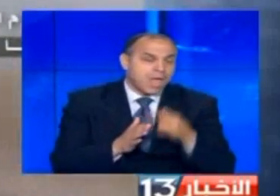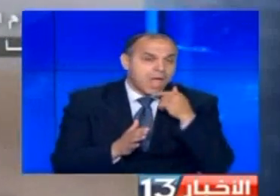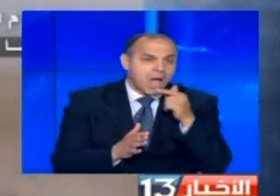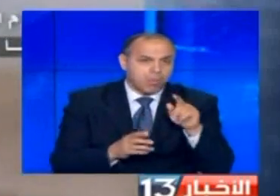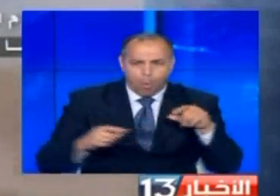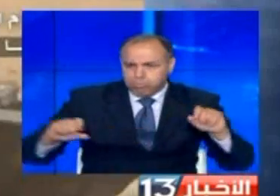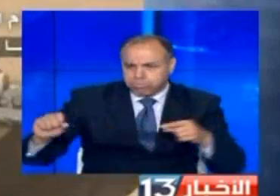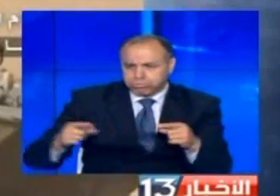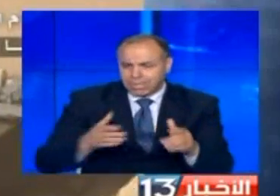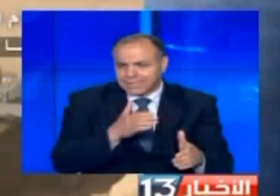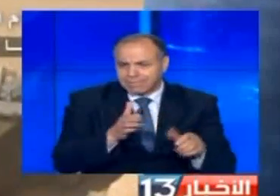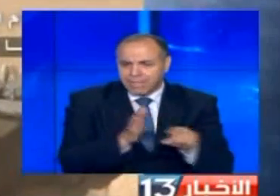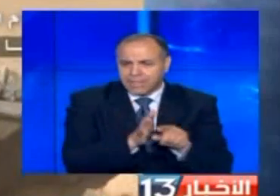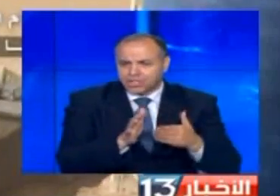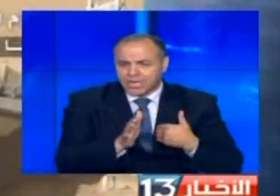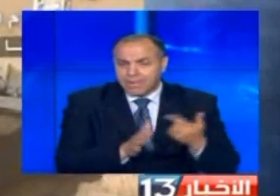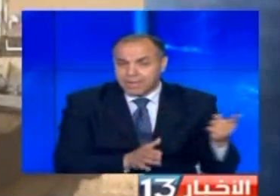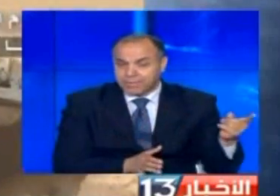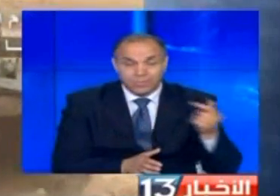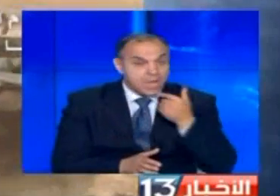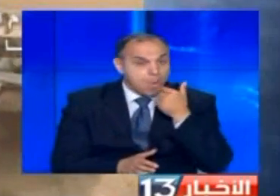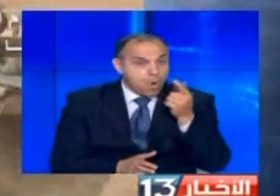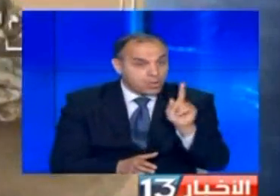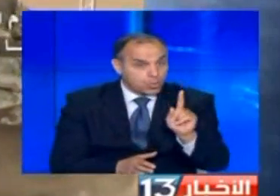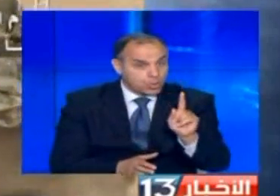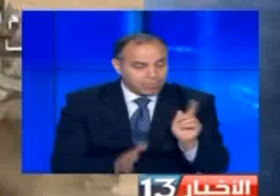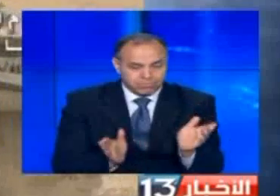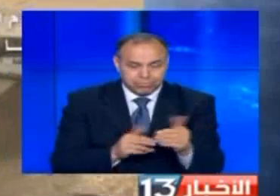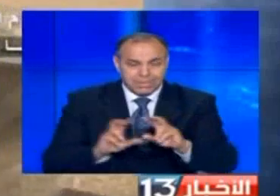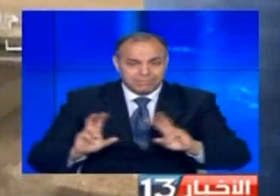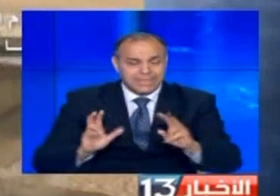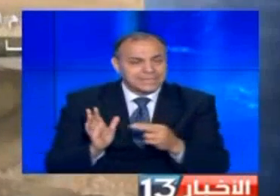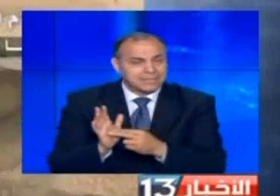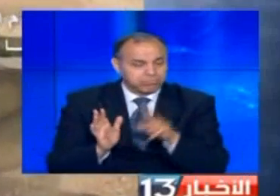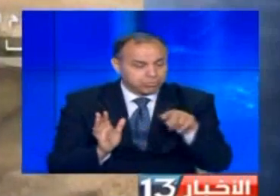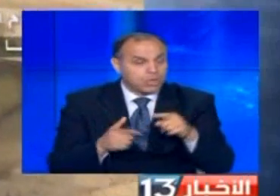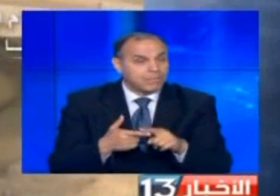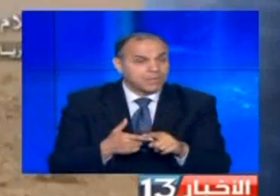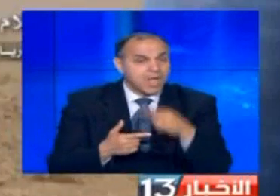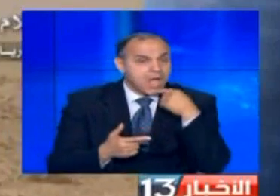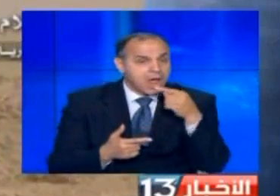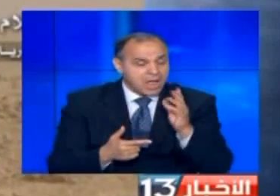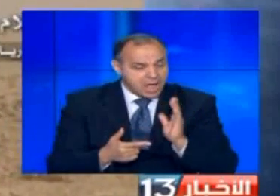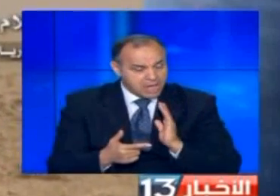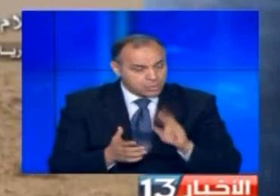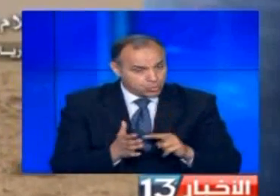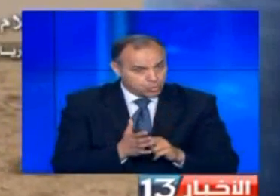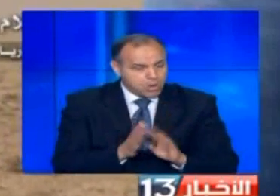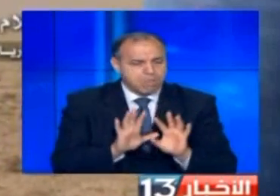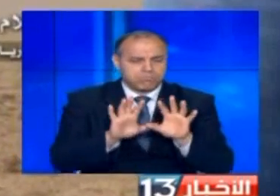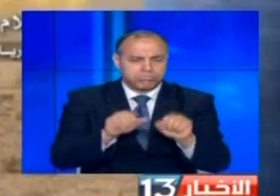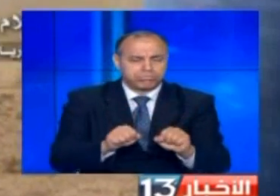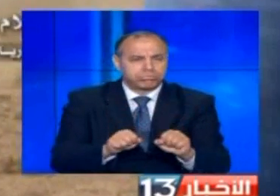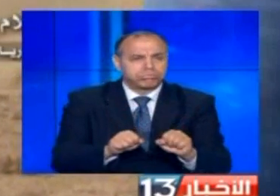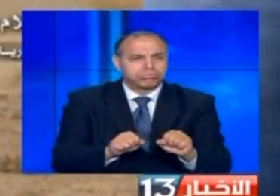معارك مع مسلح تنظيم داعش الارهابي واشارت وكاله الانباء السوريه الرسميه الى ان قوات النظام تمكنت من